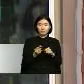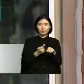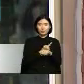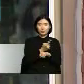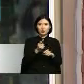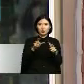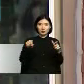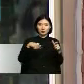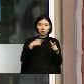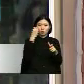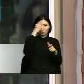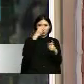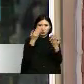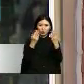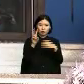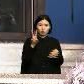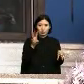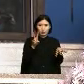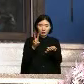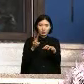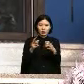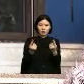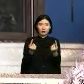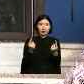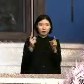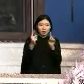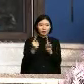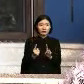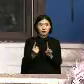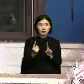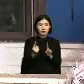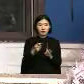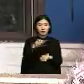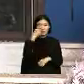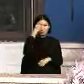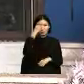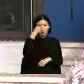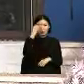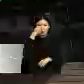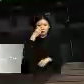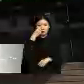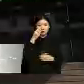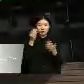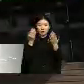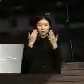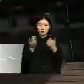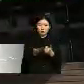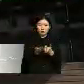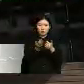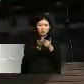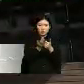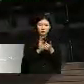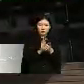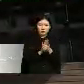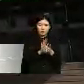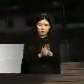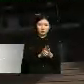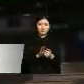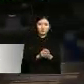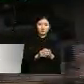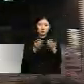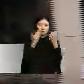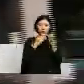이밖에 지역 내 고등학교 2개교 를 대상으로 명문화 학교 육성 사업도 추진 합니다 이번 교육지원사업 심의위원회에서 는